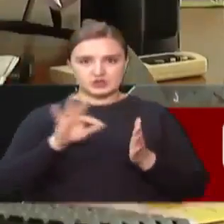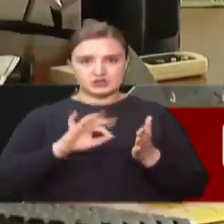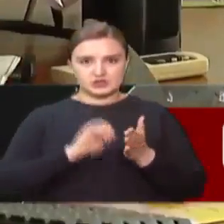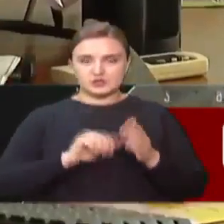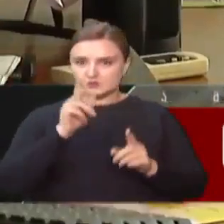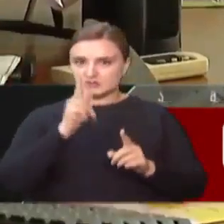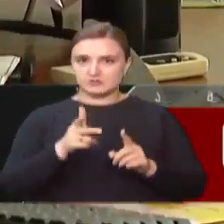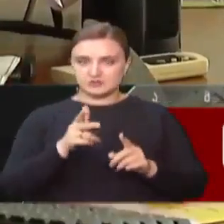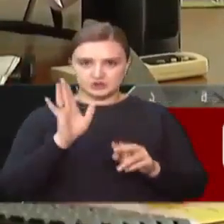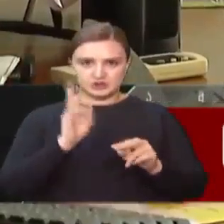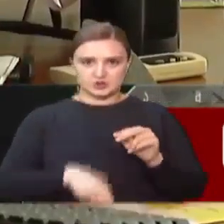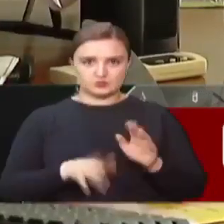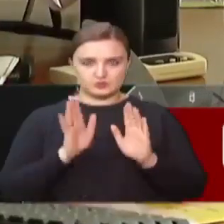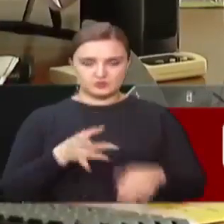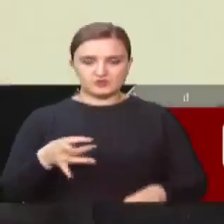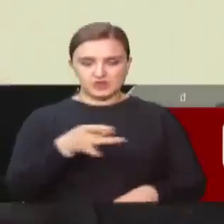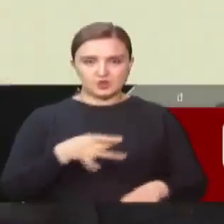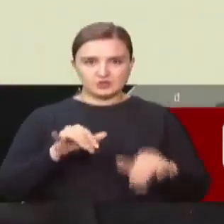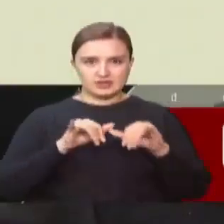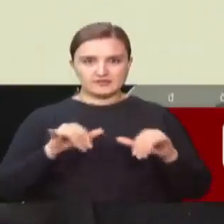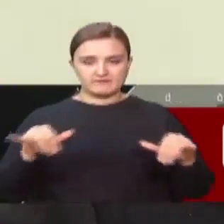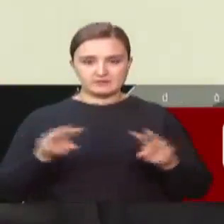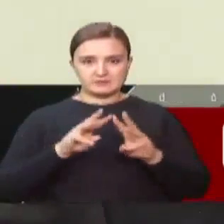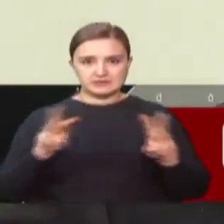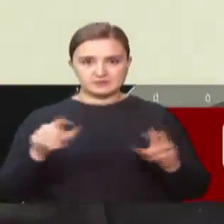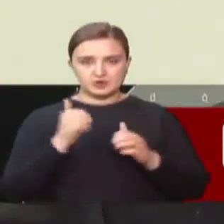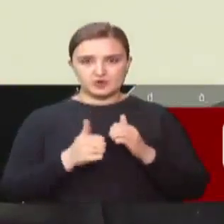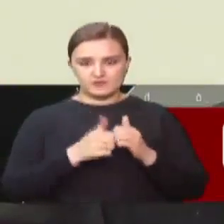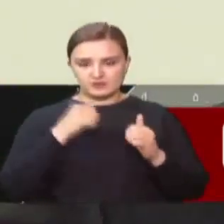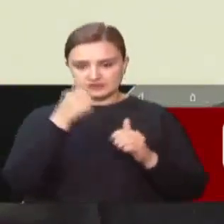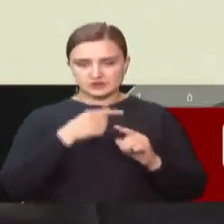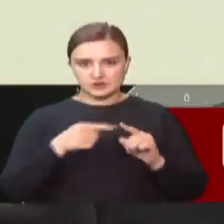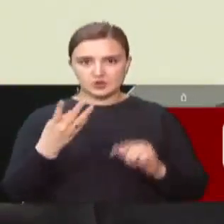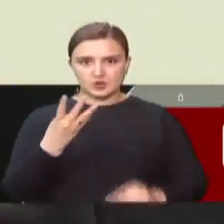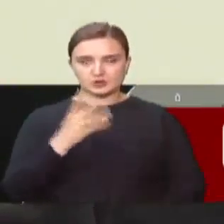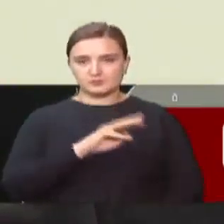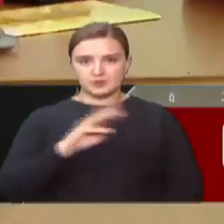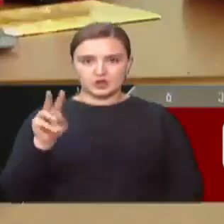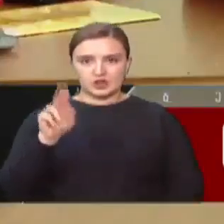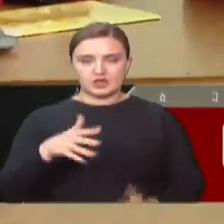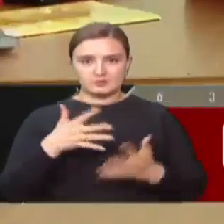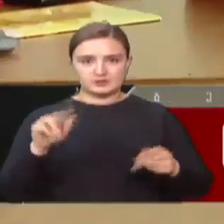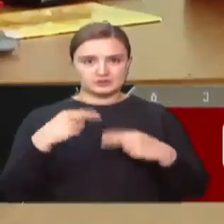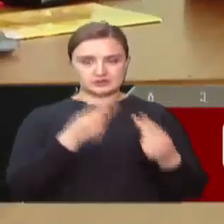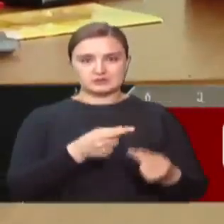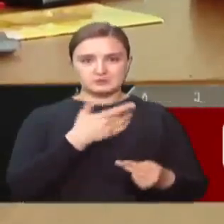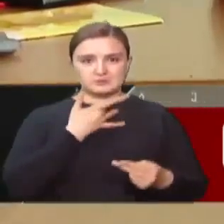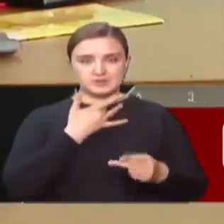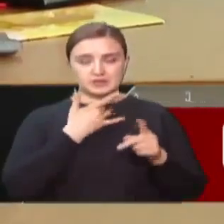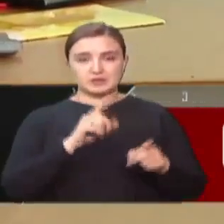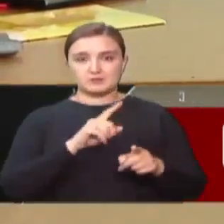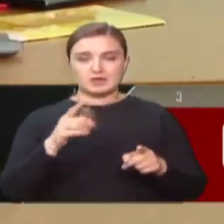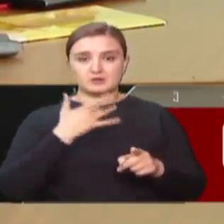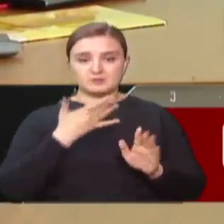3 წელიწადში დასრულდება. რეგიონალური განვითარების სამინისტრო ყოველწლიურად 4 მილიონ ლარზე მეტ საძლევს წალენჯიხის მერიას,